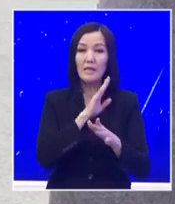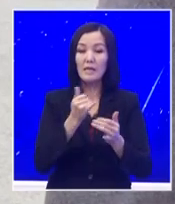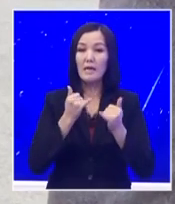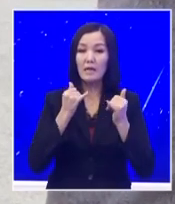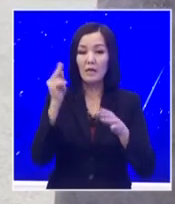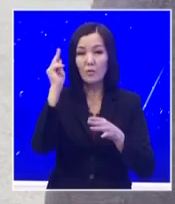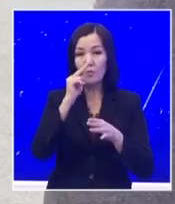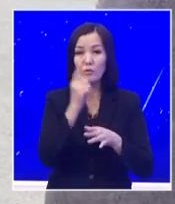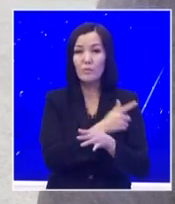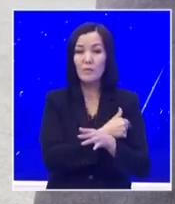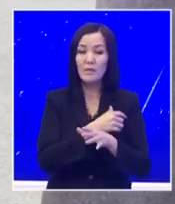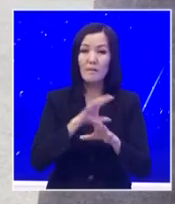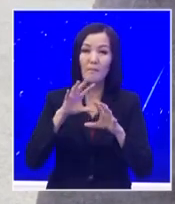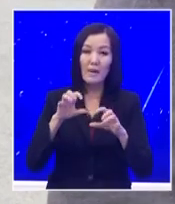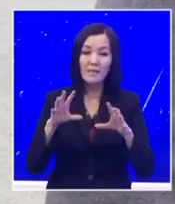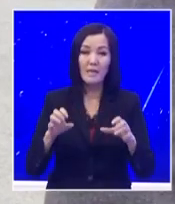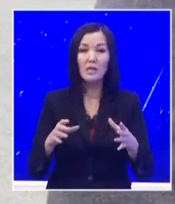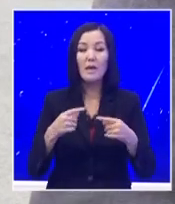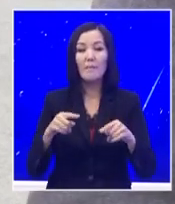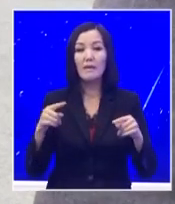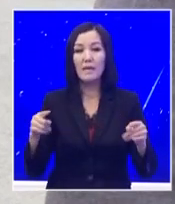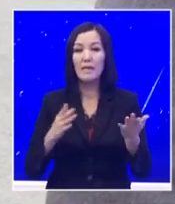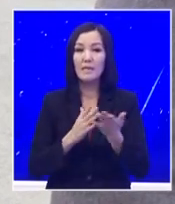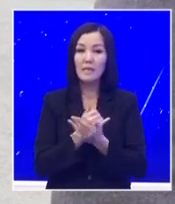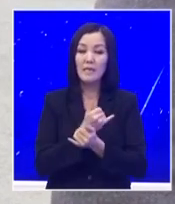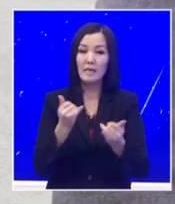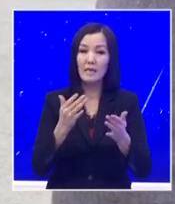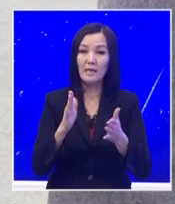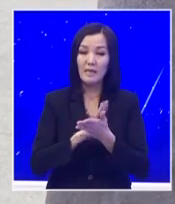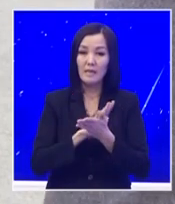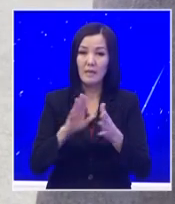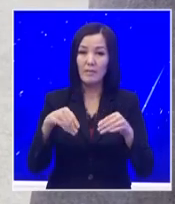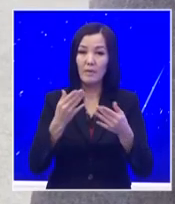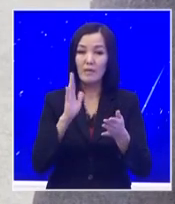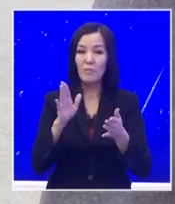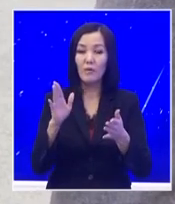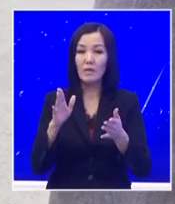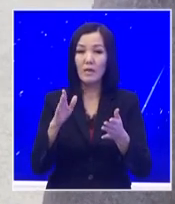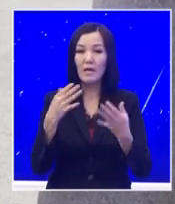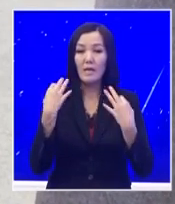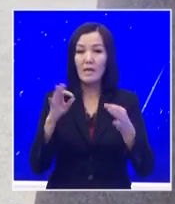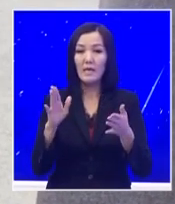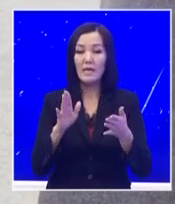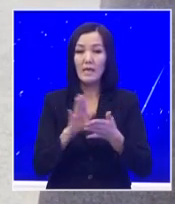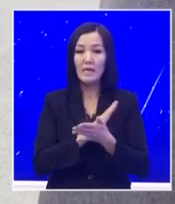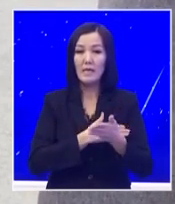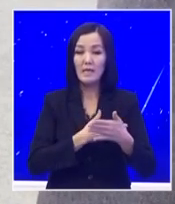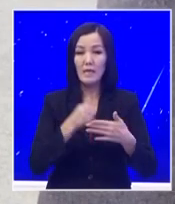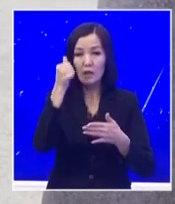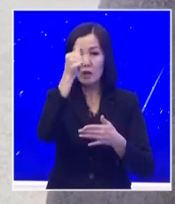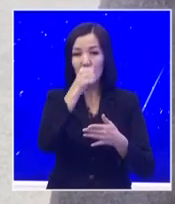курстарды, медициналық массаж, басқа да дүниелерді тегін қарастырып жатыр. Бұл дегеніміз еріктілер жылының мейірімді жандардың